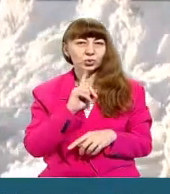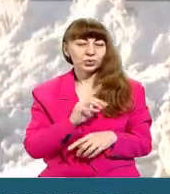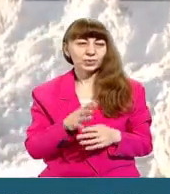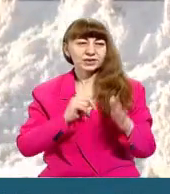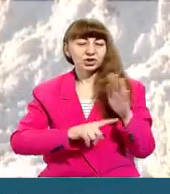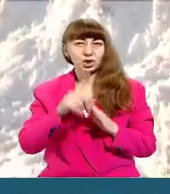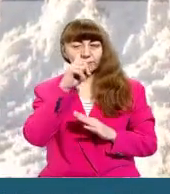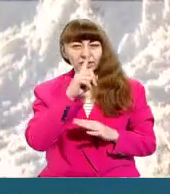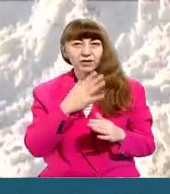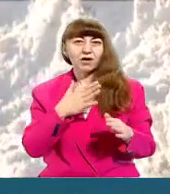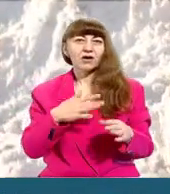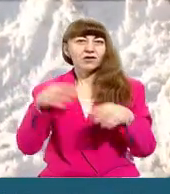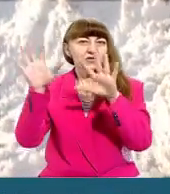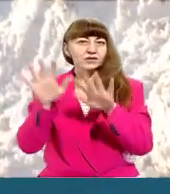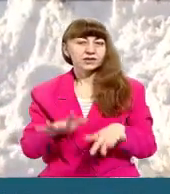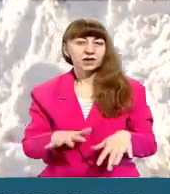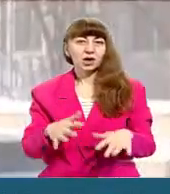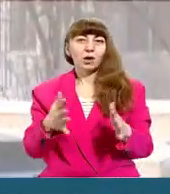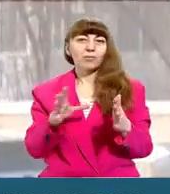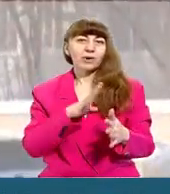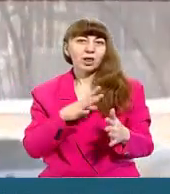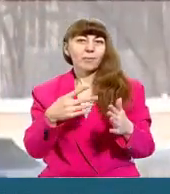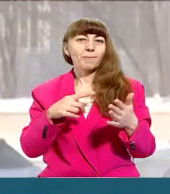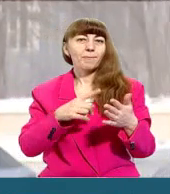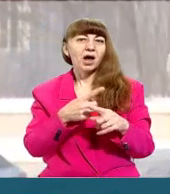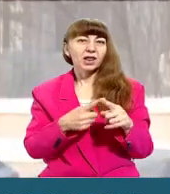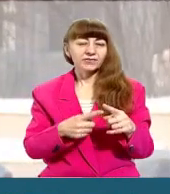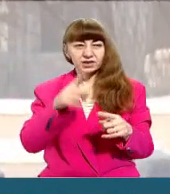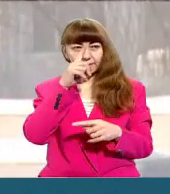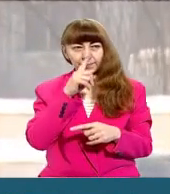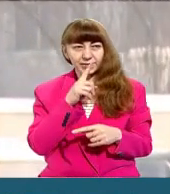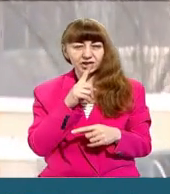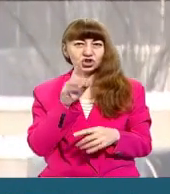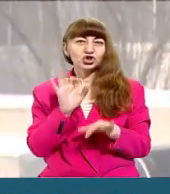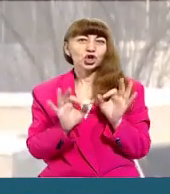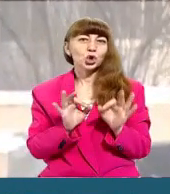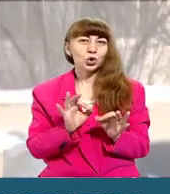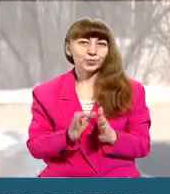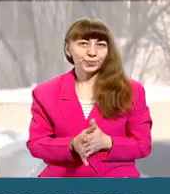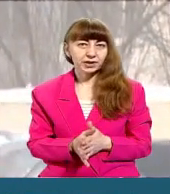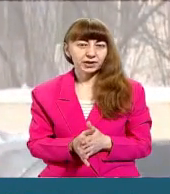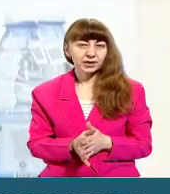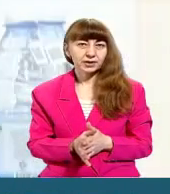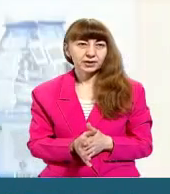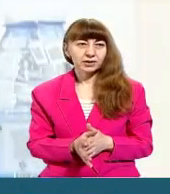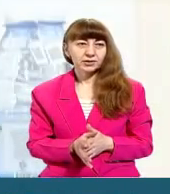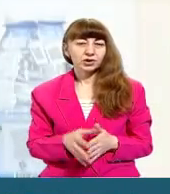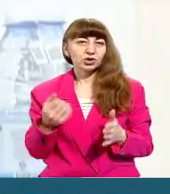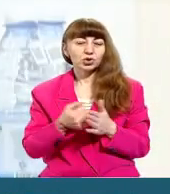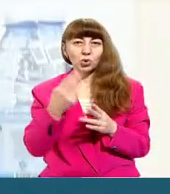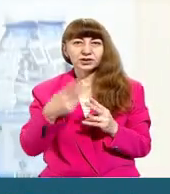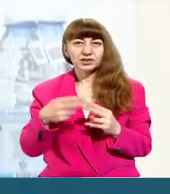Айдың басынан ақ жауын шашынның айлық мөлшерінің жартысы түсті. Қар алдағы күндері де толассыз жаууы мүмкін.